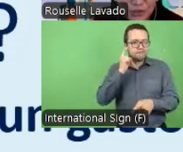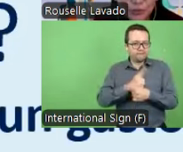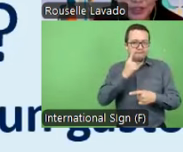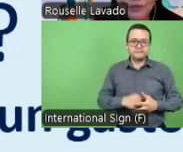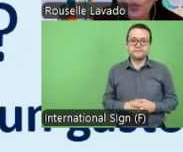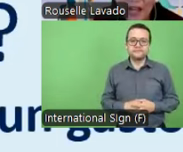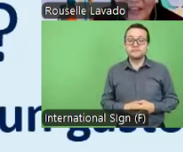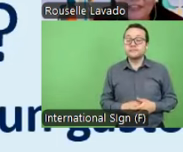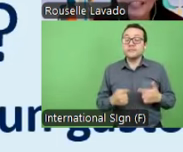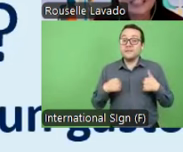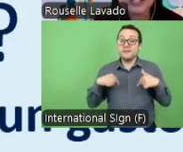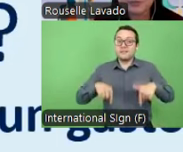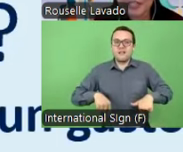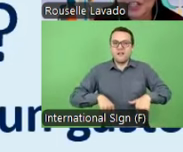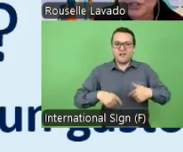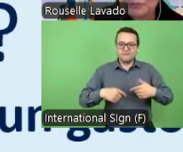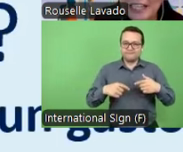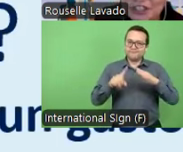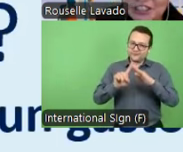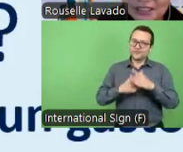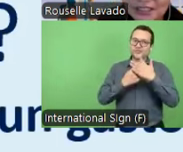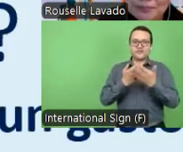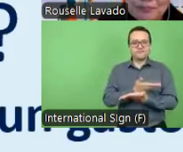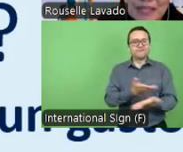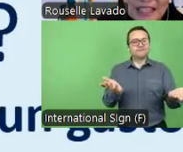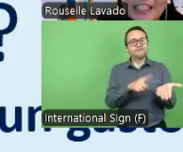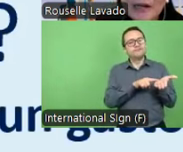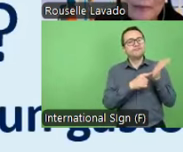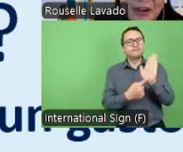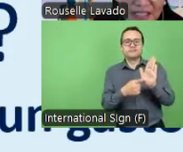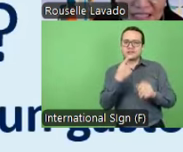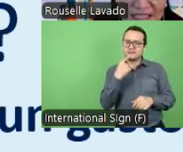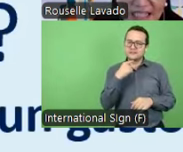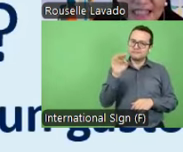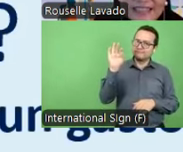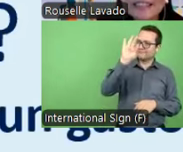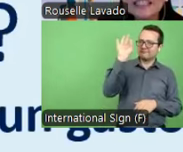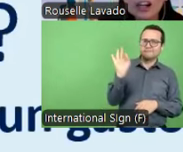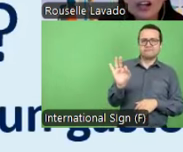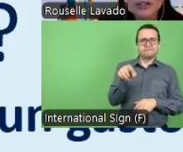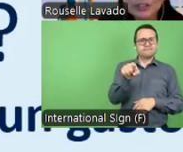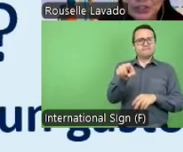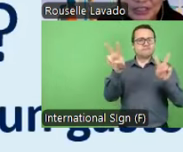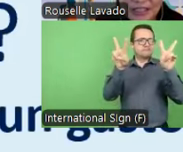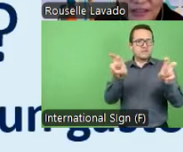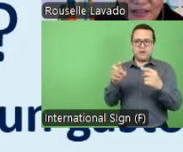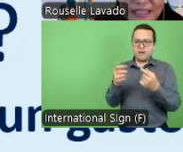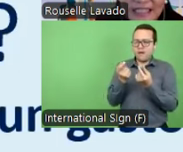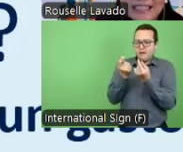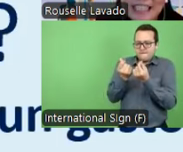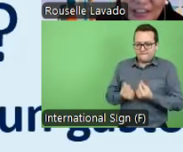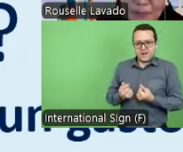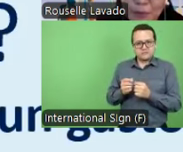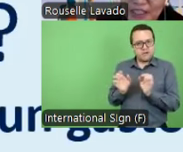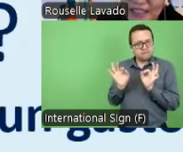Permettez-moi de commencer mon exposé en expliquant pourquoi la protection financière est importante. Sur les Amériques, les données